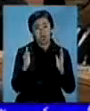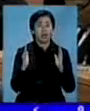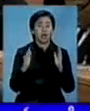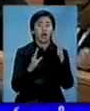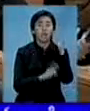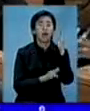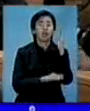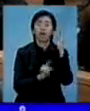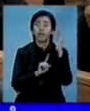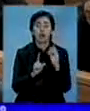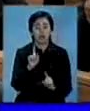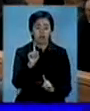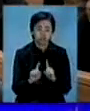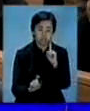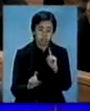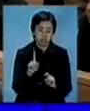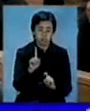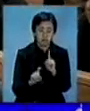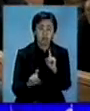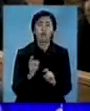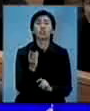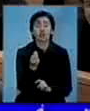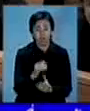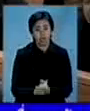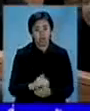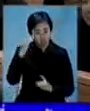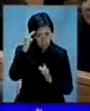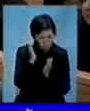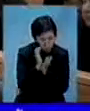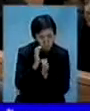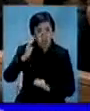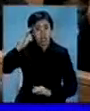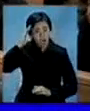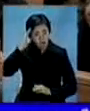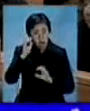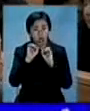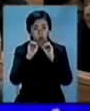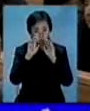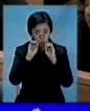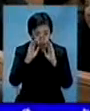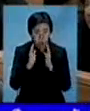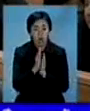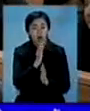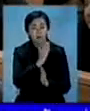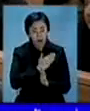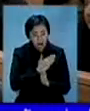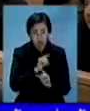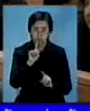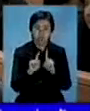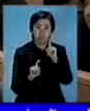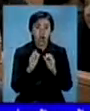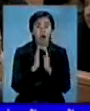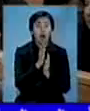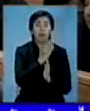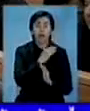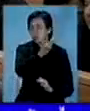ครับล้มหายตายจากไปเท่าไหร่ฆ่าทั้งตำรวจฆ่าทั้งทหารฆ่าครูฆ่าพระผมเคยเอารูปพระถูกฟันค